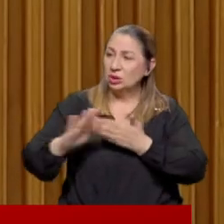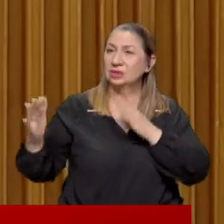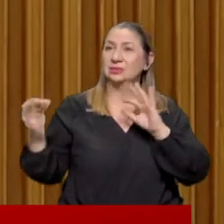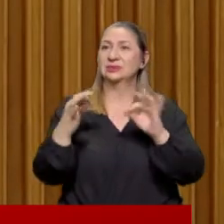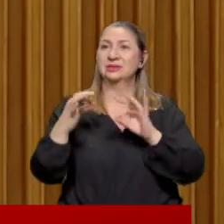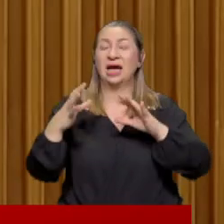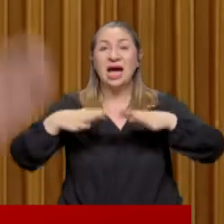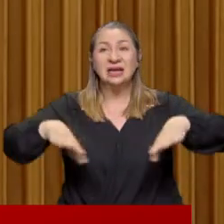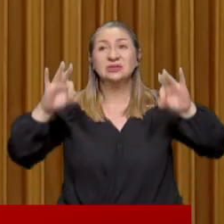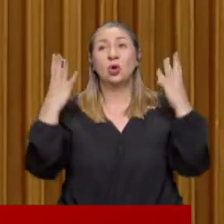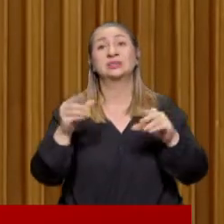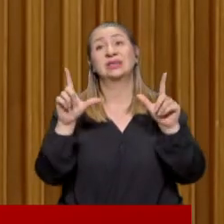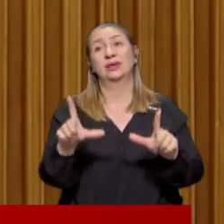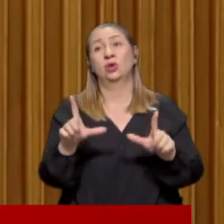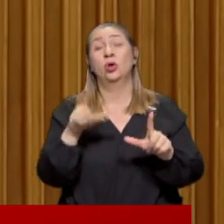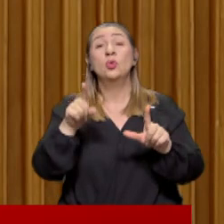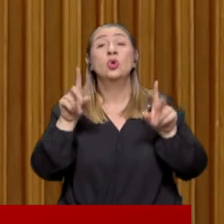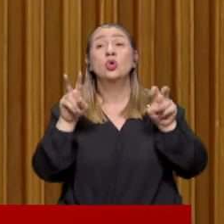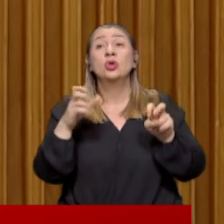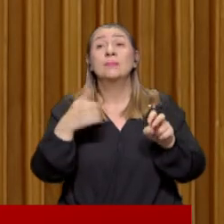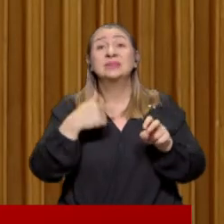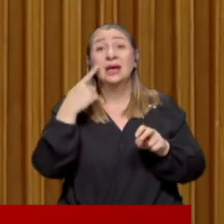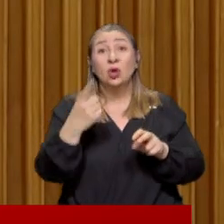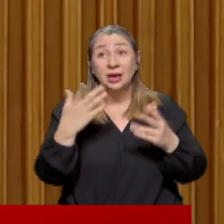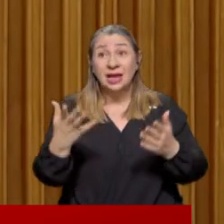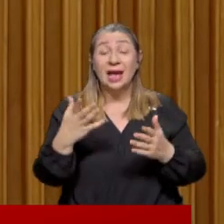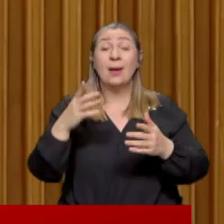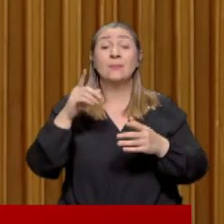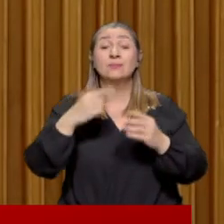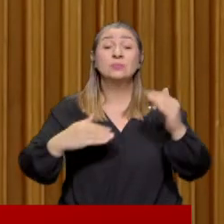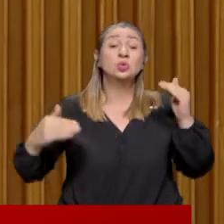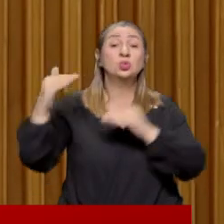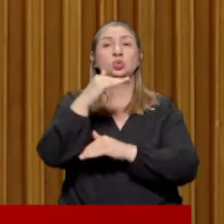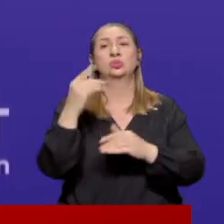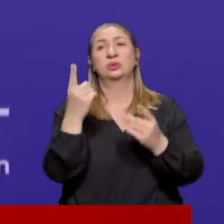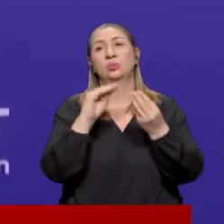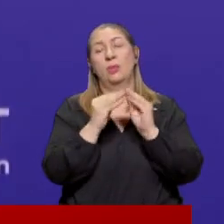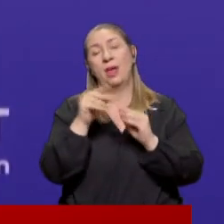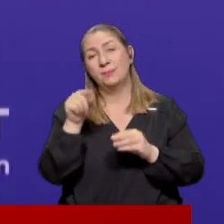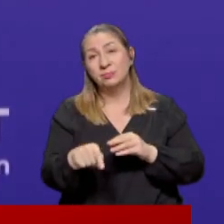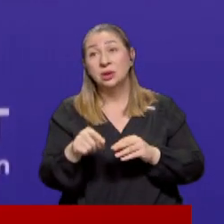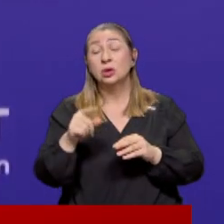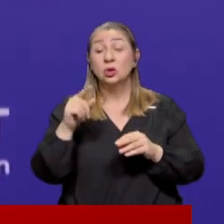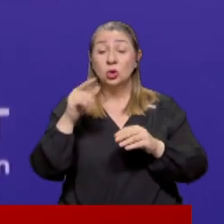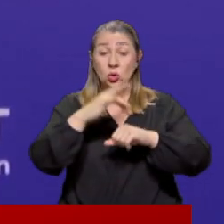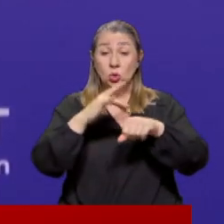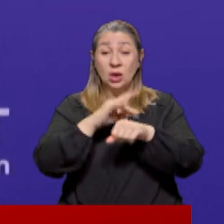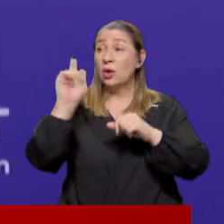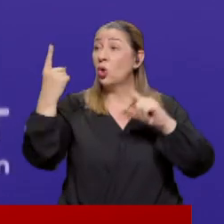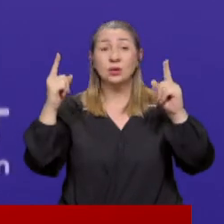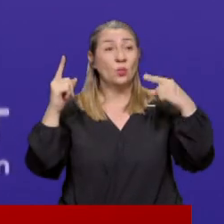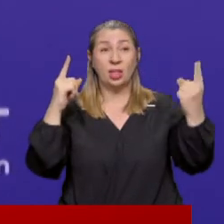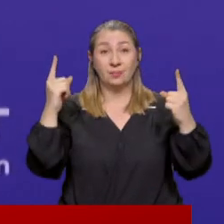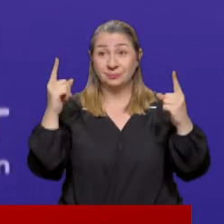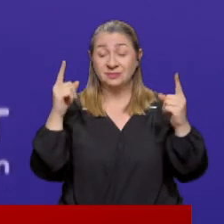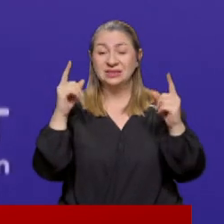zeminine oturtulması gerekiyor. Bu mesele bize göre de partiler üstü bir meseledir. Ülke yöneticileri arasında ciddi